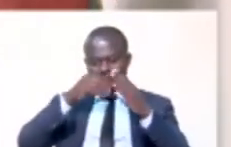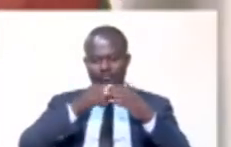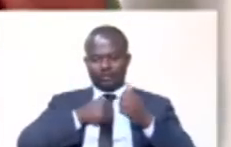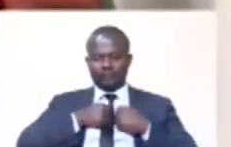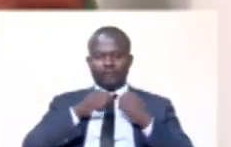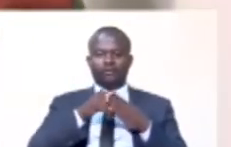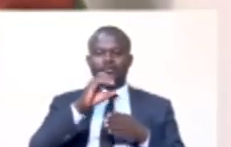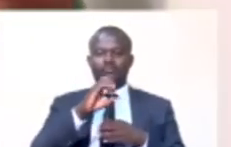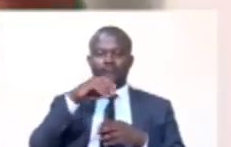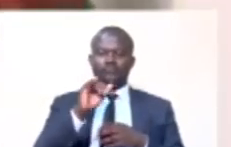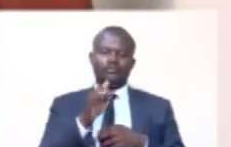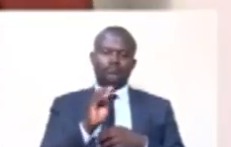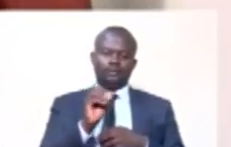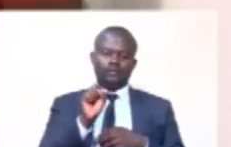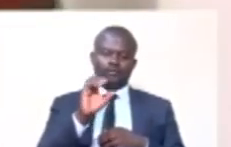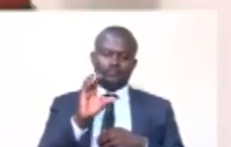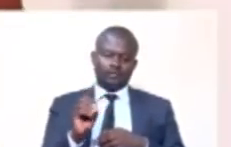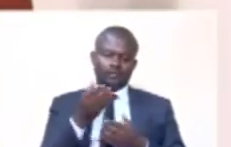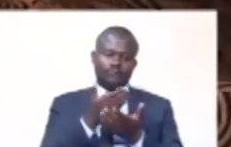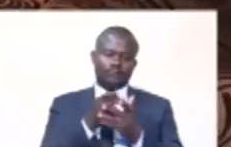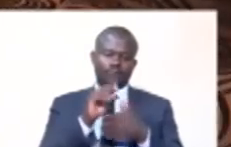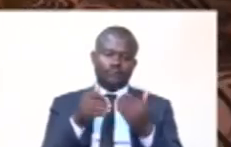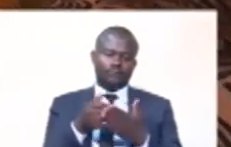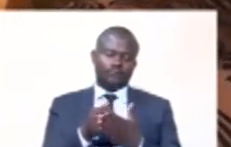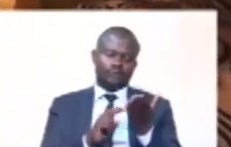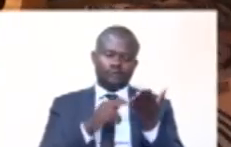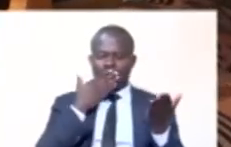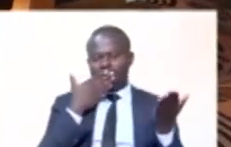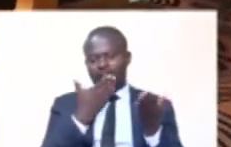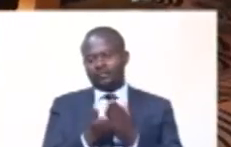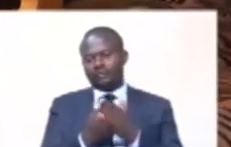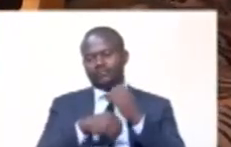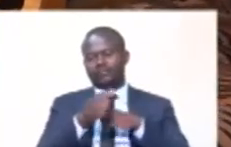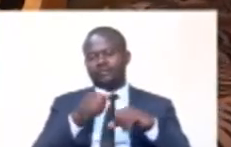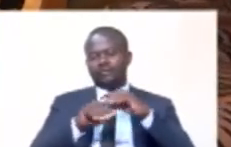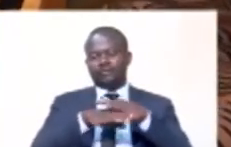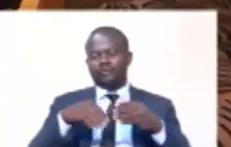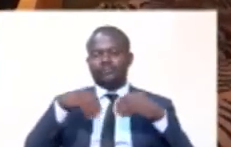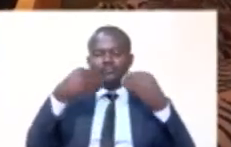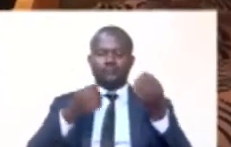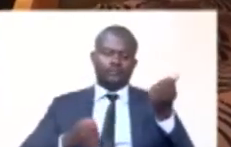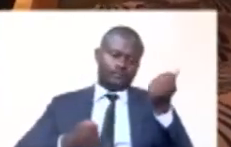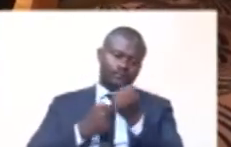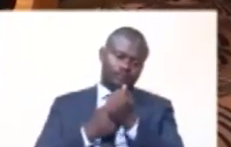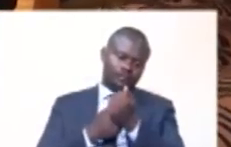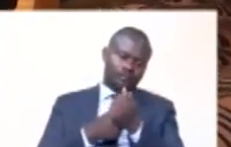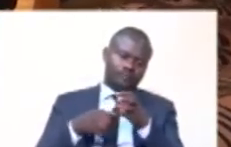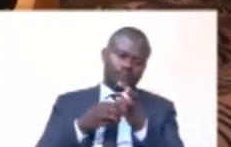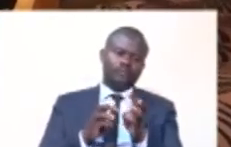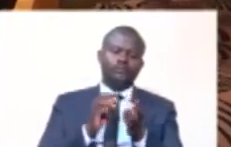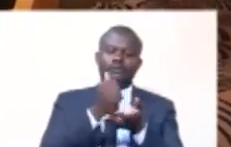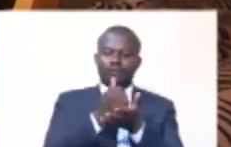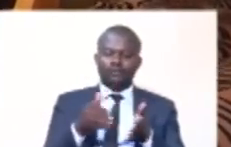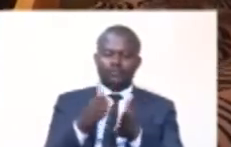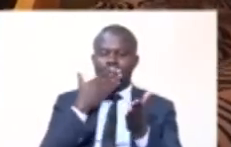Rwanda CP John Bosco Kabera yasabye aba baturage kubyaza umusaruro ibikorwa remezo bahawe n'ubufasha ku buryo bizababera